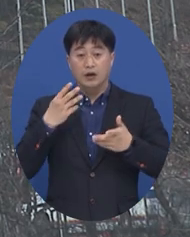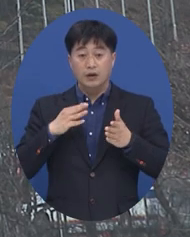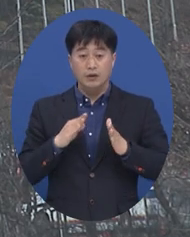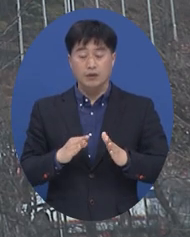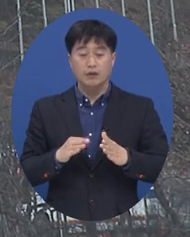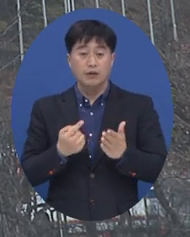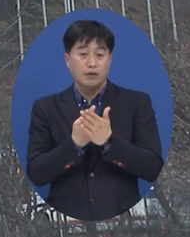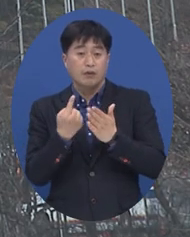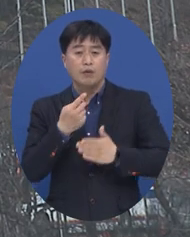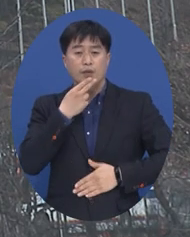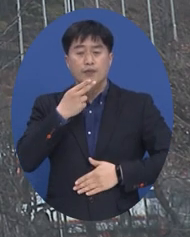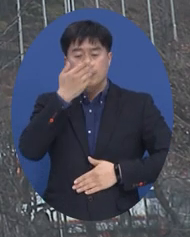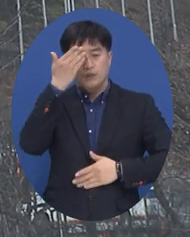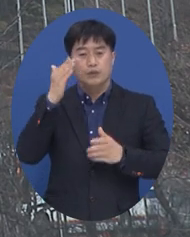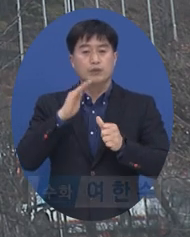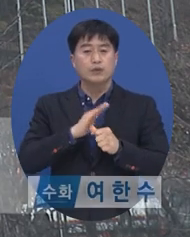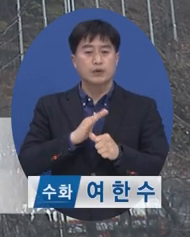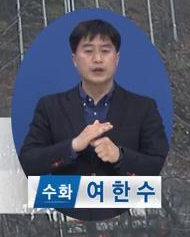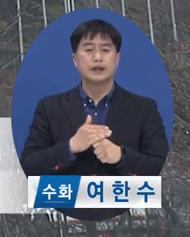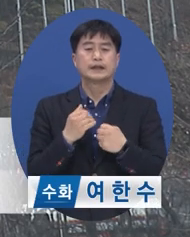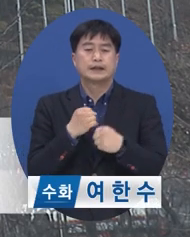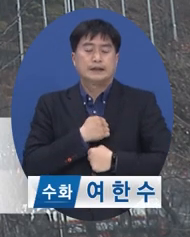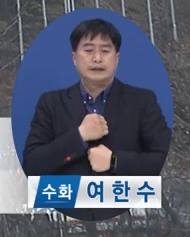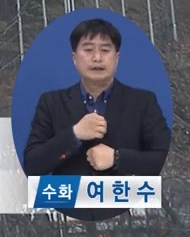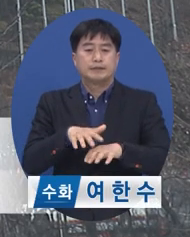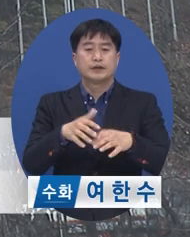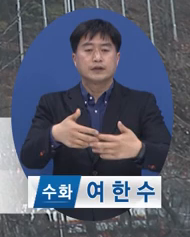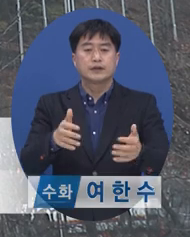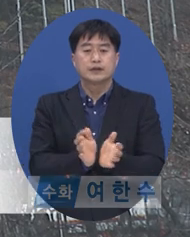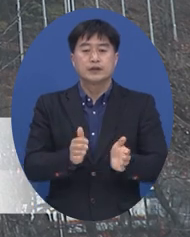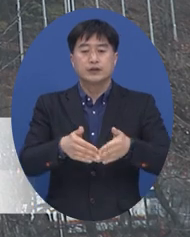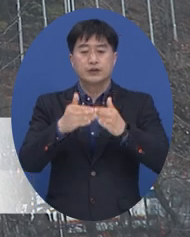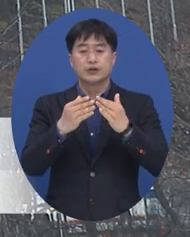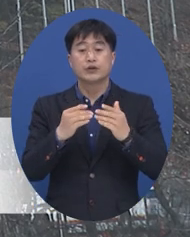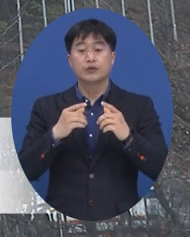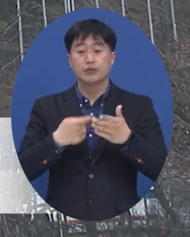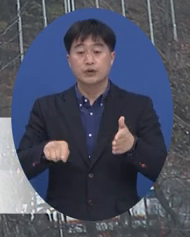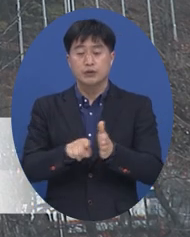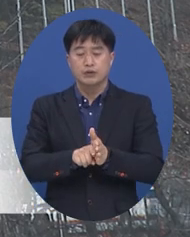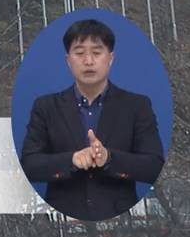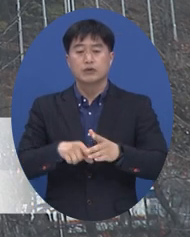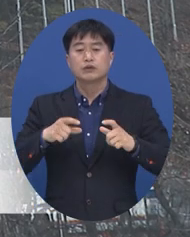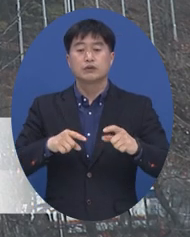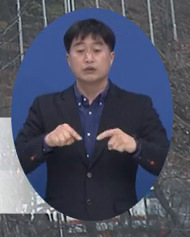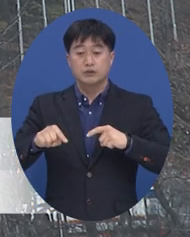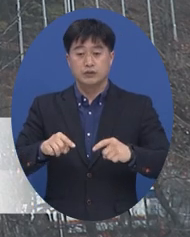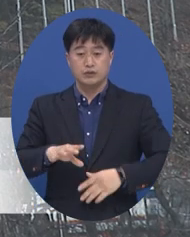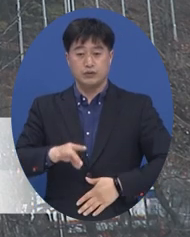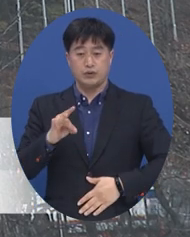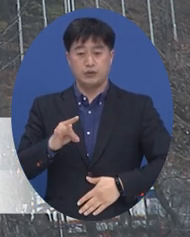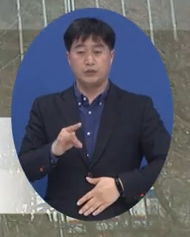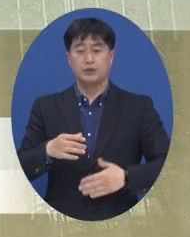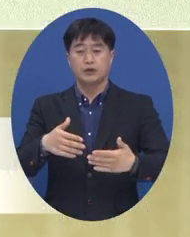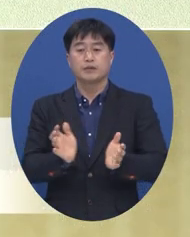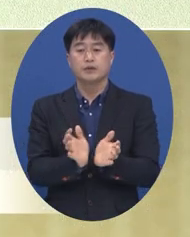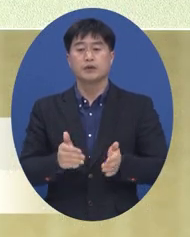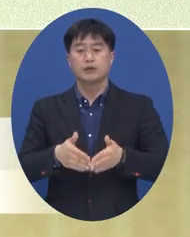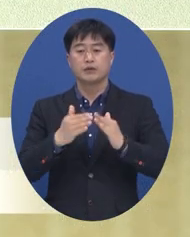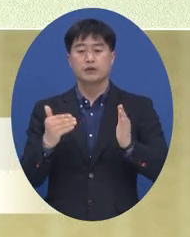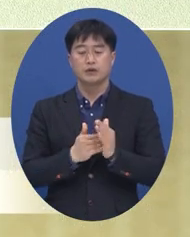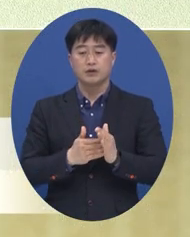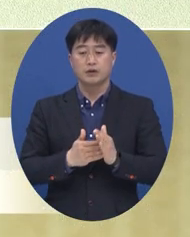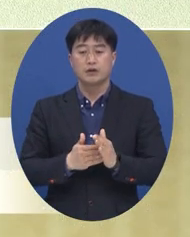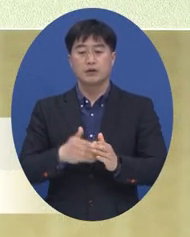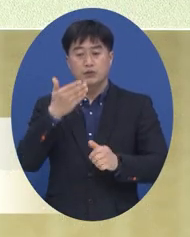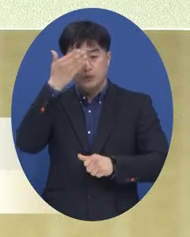경기도가 사각지대 없는 청소년 안전망 구축을 위해 광역정부 최초로 청소년 안전망팀을 신설했습니다.